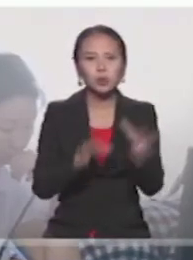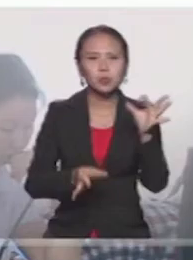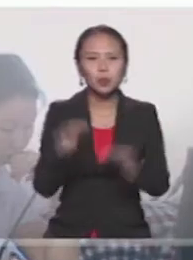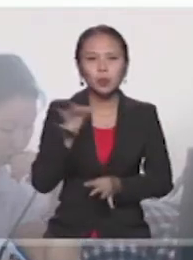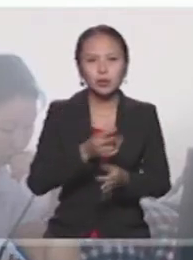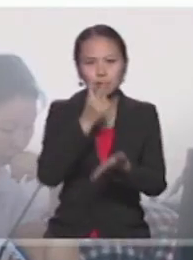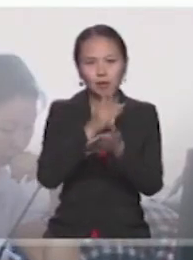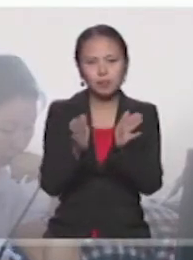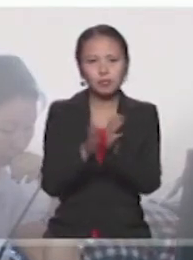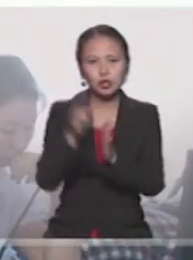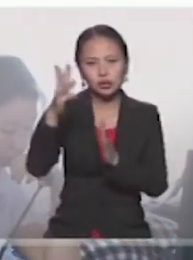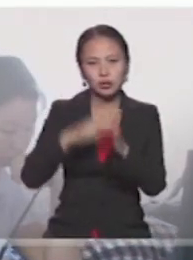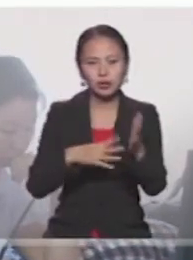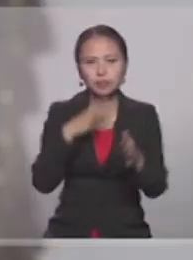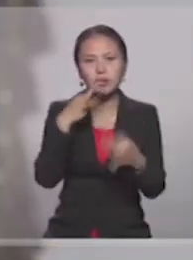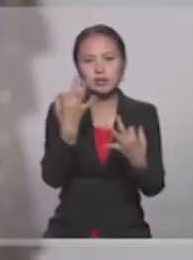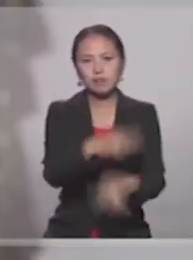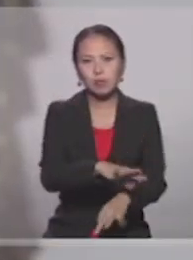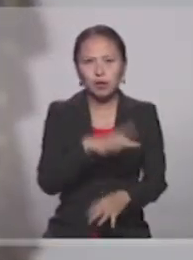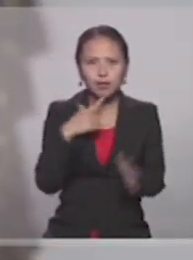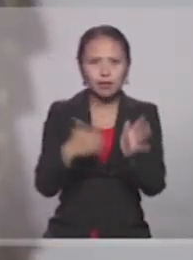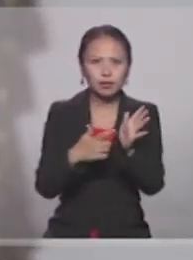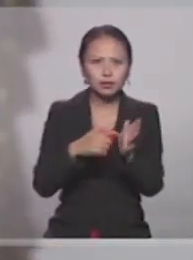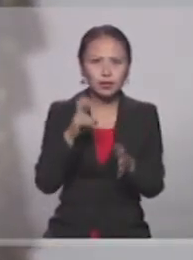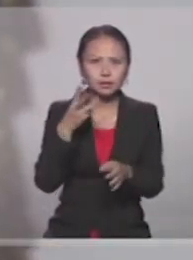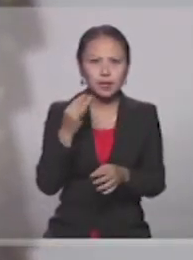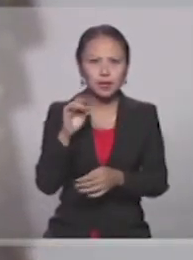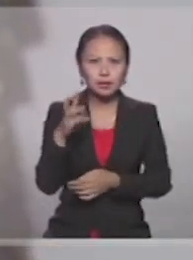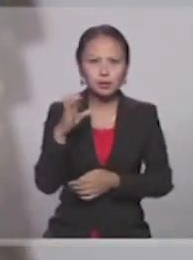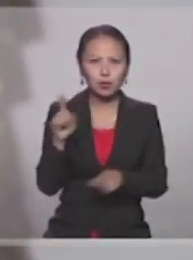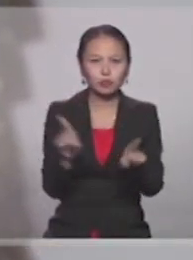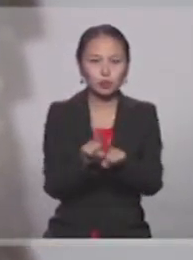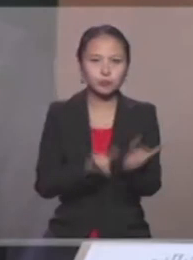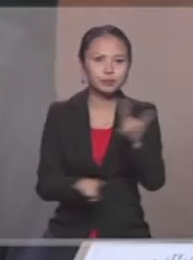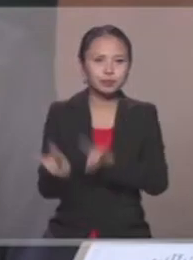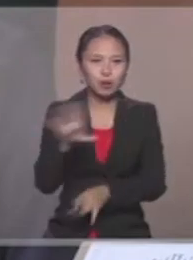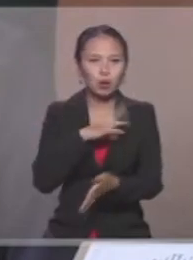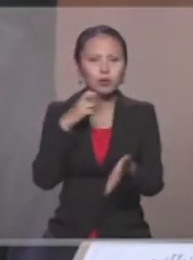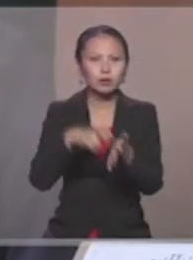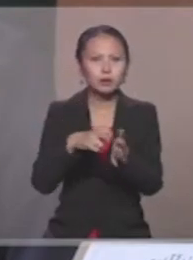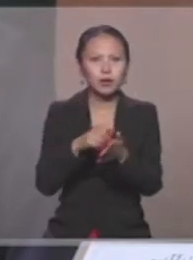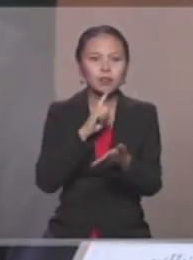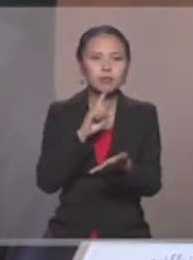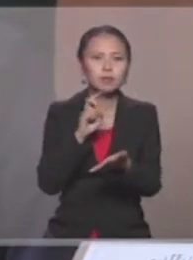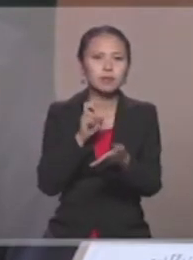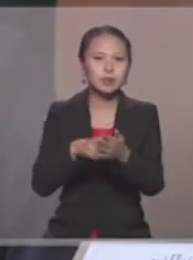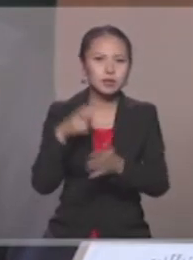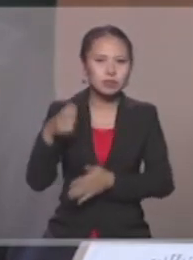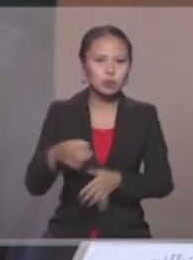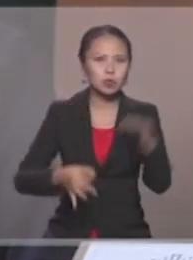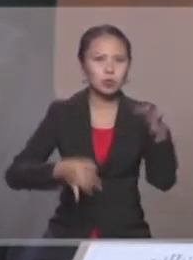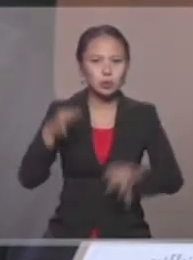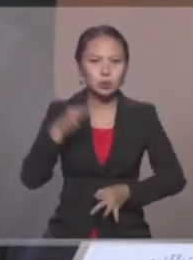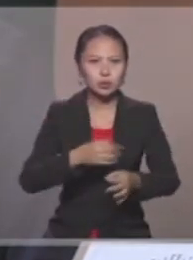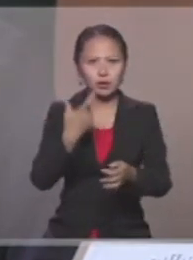судьядан өзін кепілдік төлеп босатуын Қарағанды қаласының экс-әкімі Мейрам Смағұлов та сұрады. Алайда өтініш хаттарын қараған судья